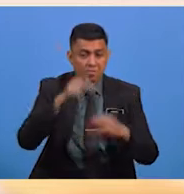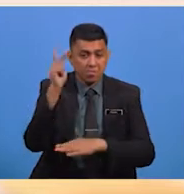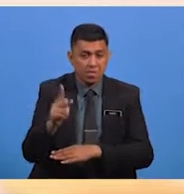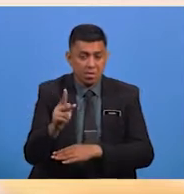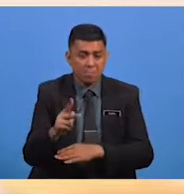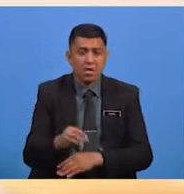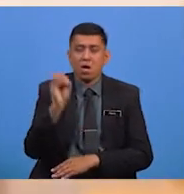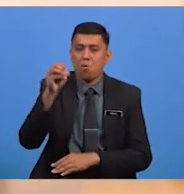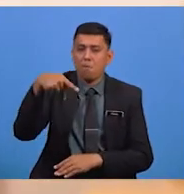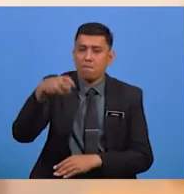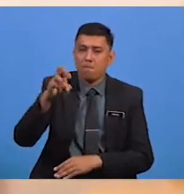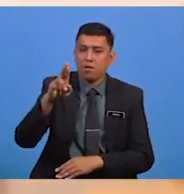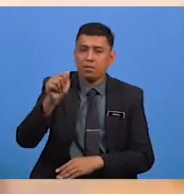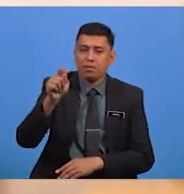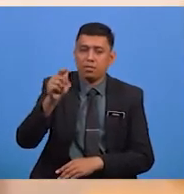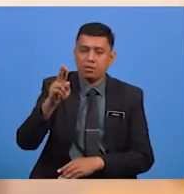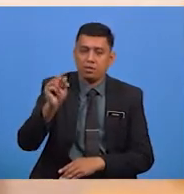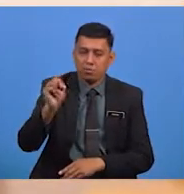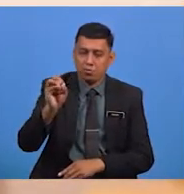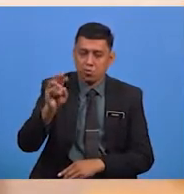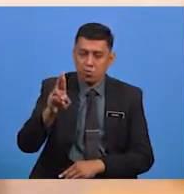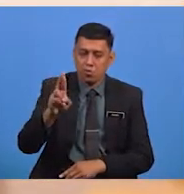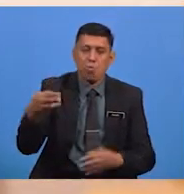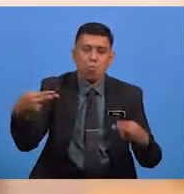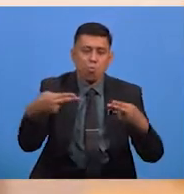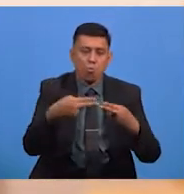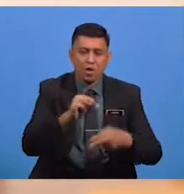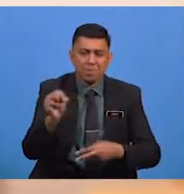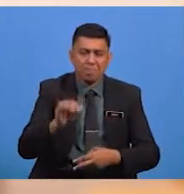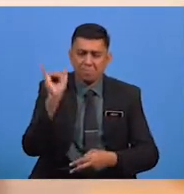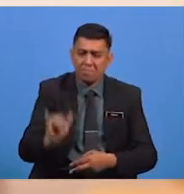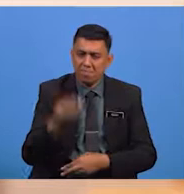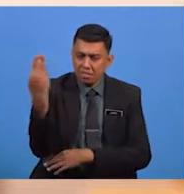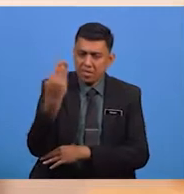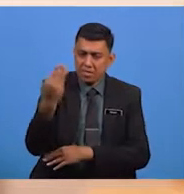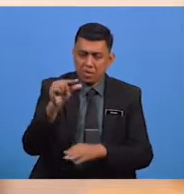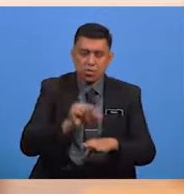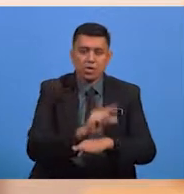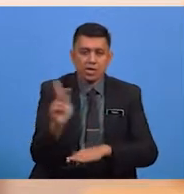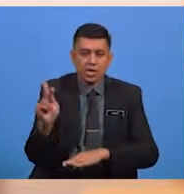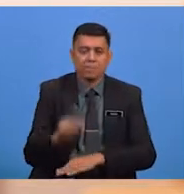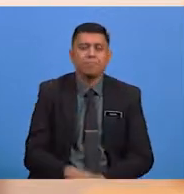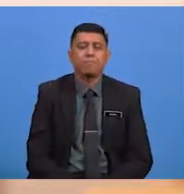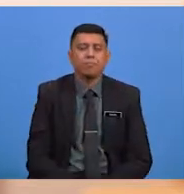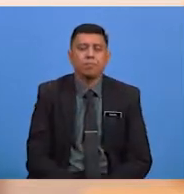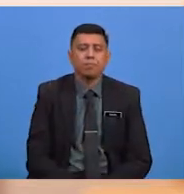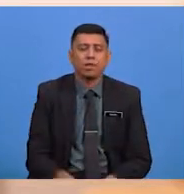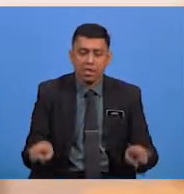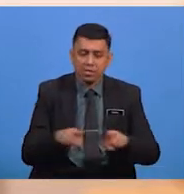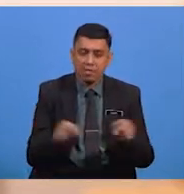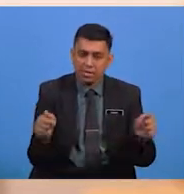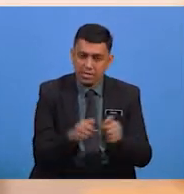operator hubungan? Antara simbol operator hubungan yang murid-murid biasa gunakan ialah sama